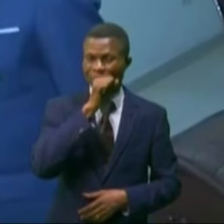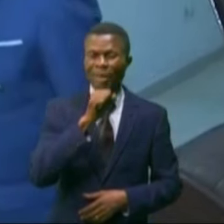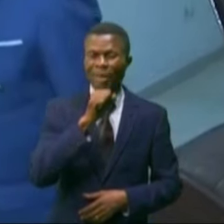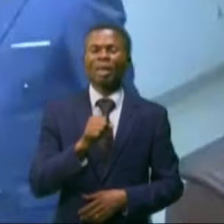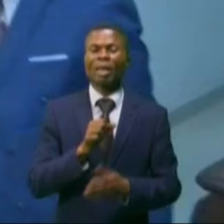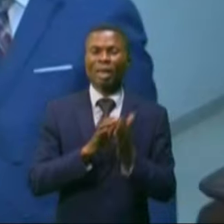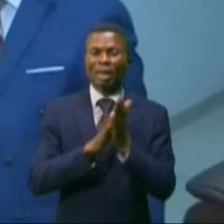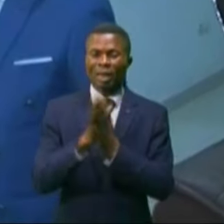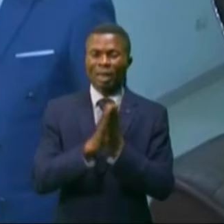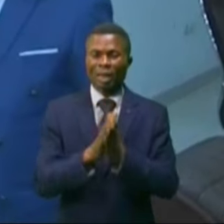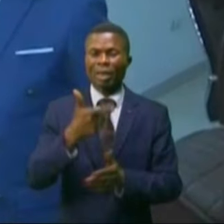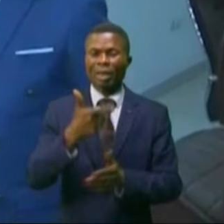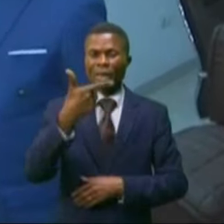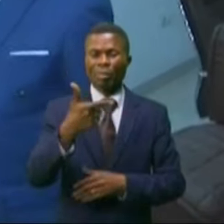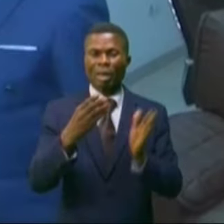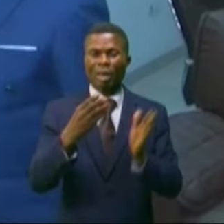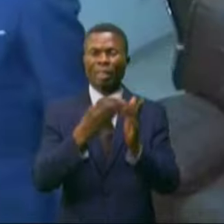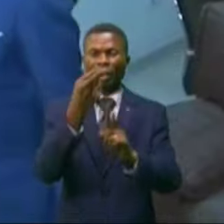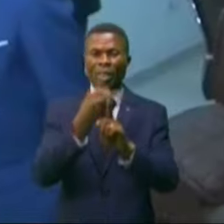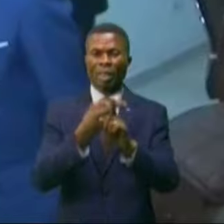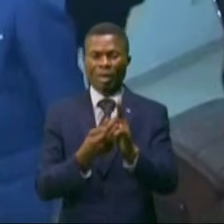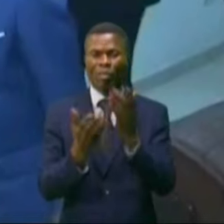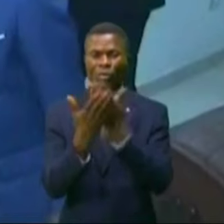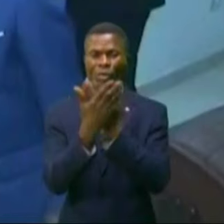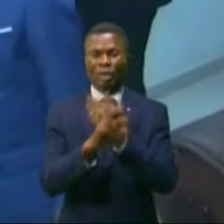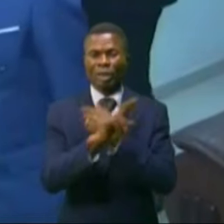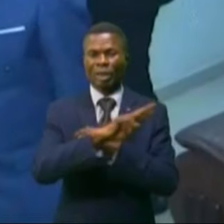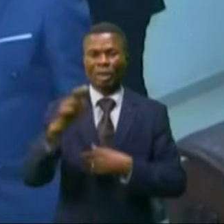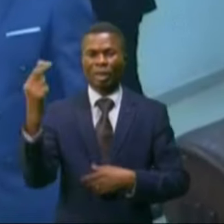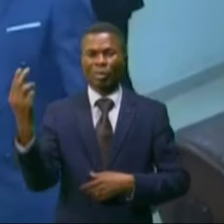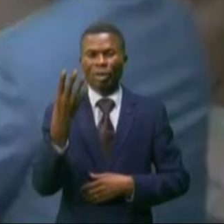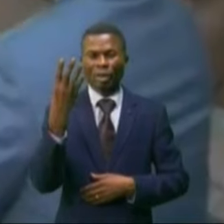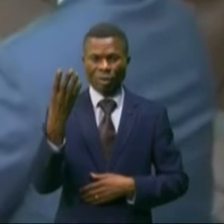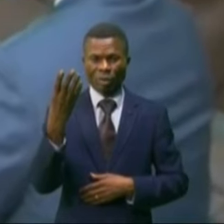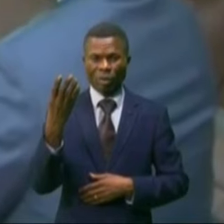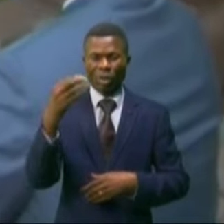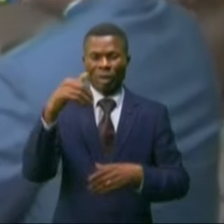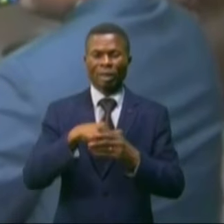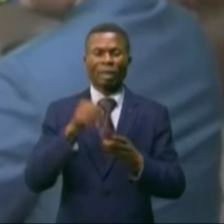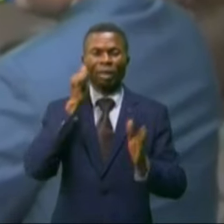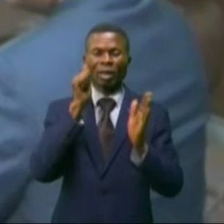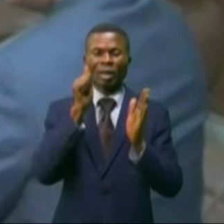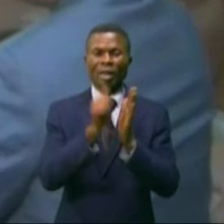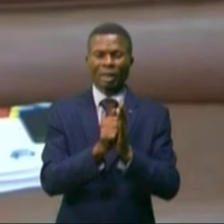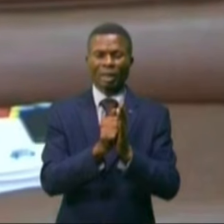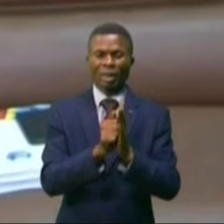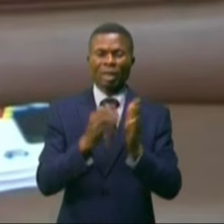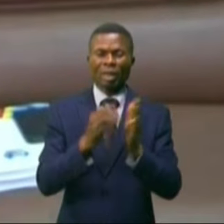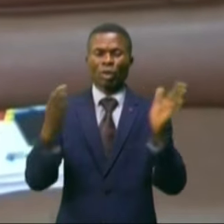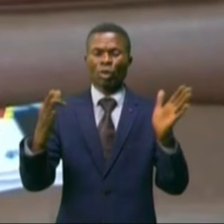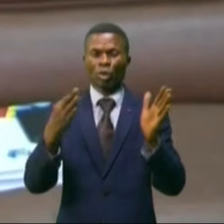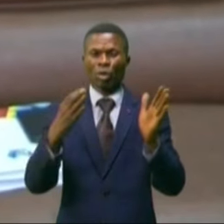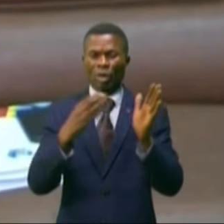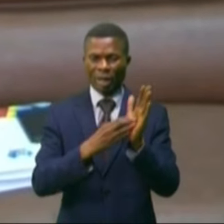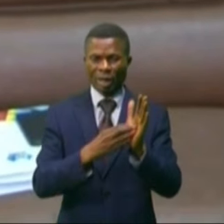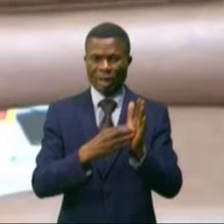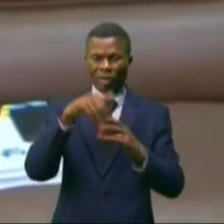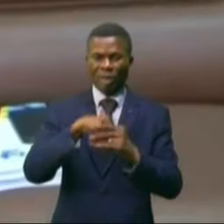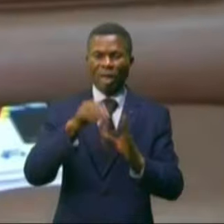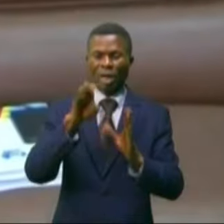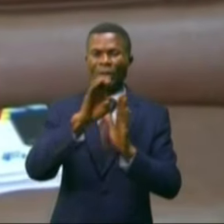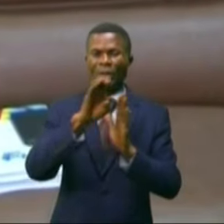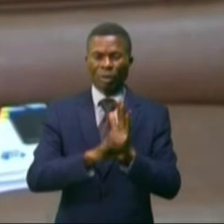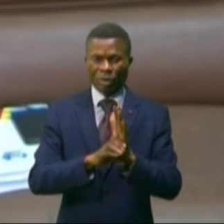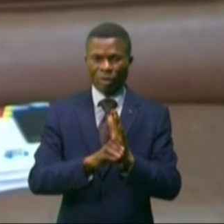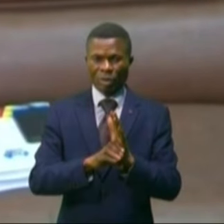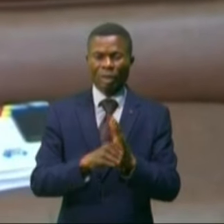ce mardi 9 juillet 2024 aux prescrits de l'article 99 de la Constitution en